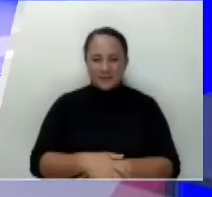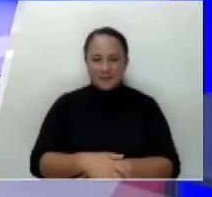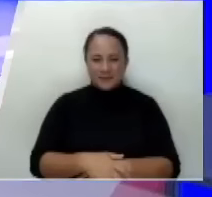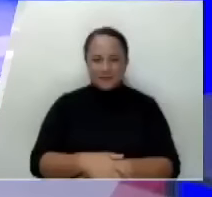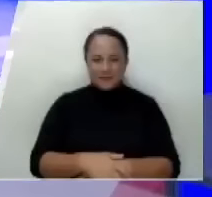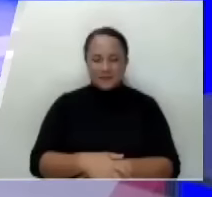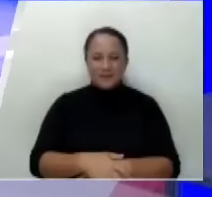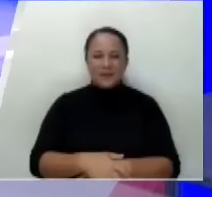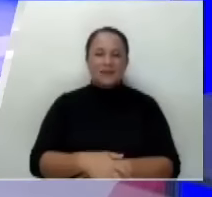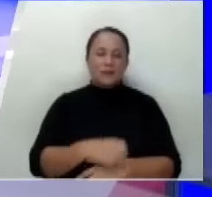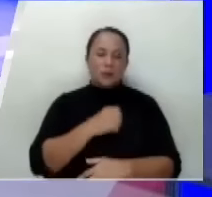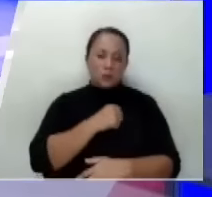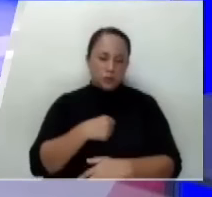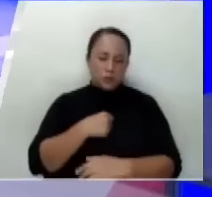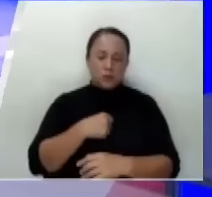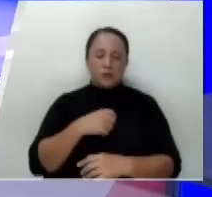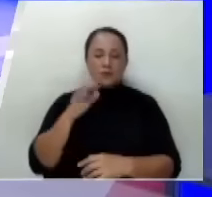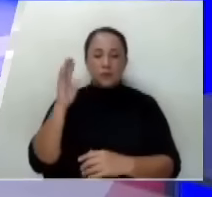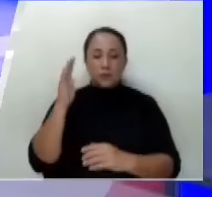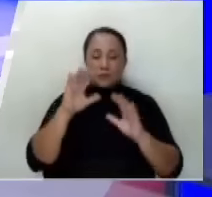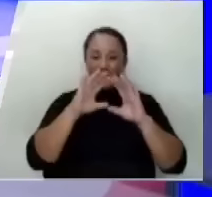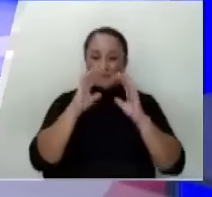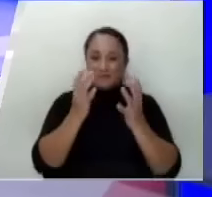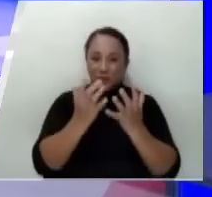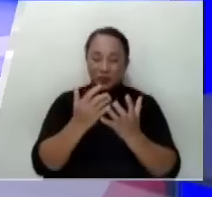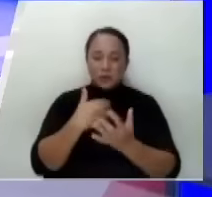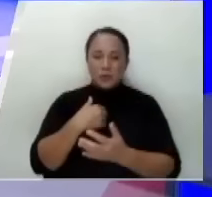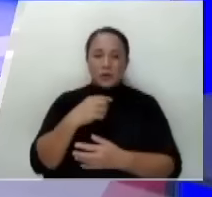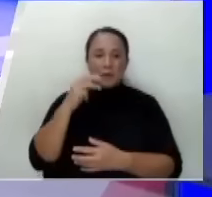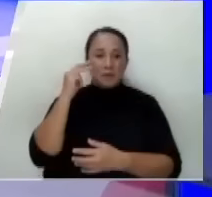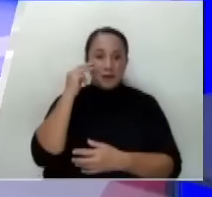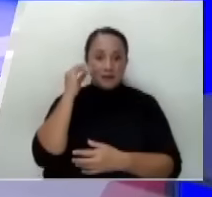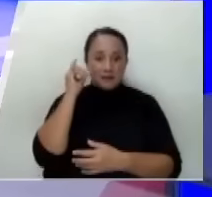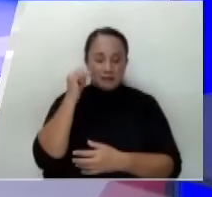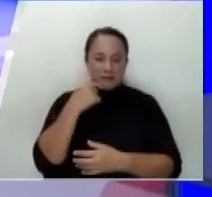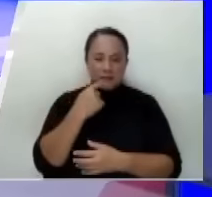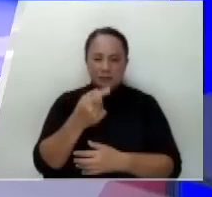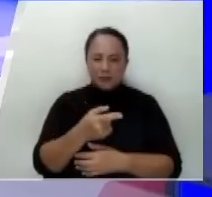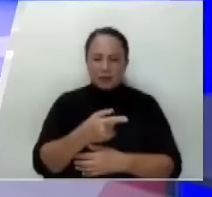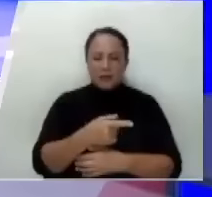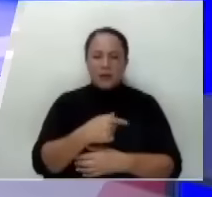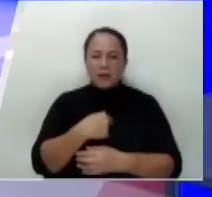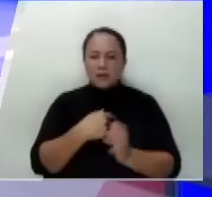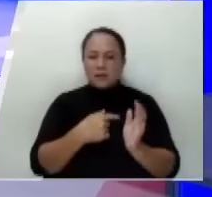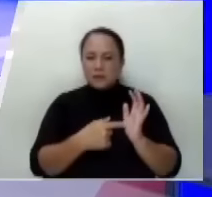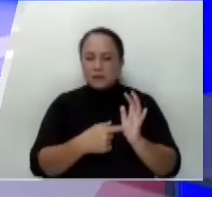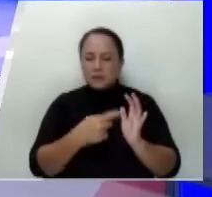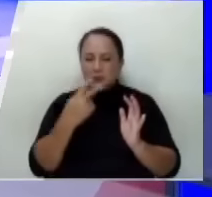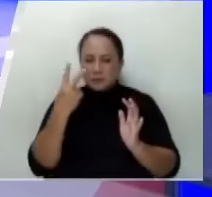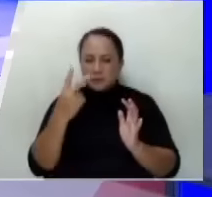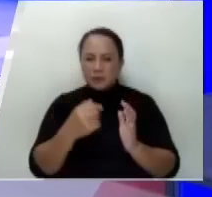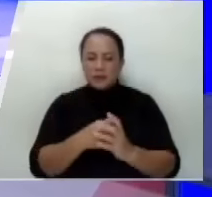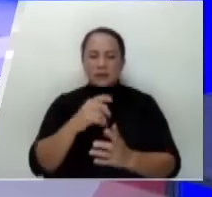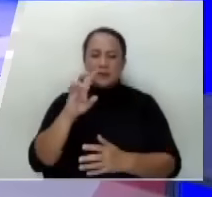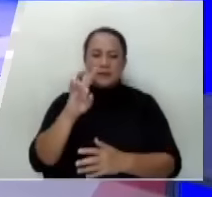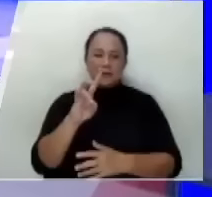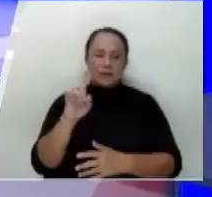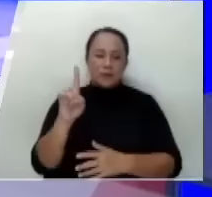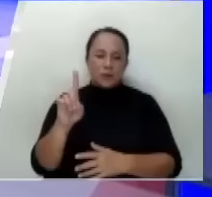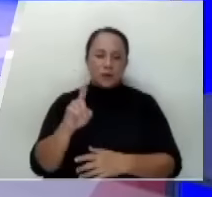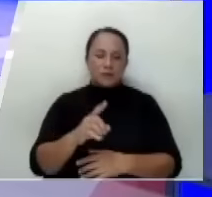Nag-sorry si Miss World 2013 Megan Young matapos batikusin ng ilan ang isang bahagi ng kanyang hosting stint sa 71st edition ng Miss